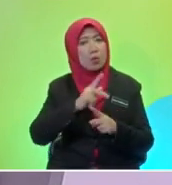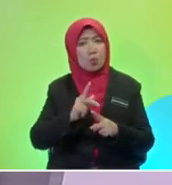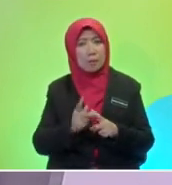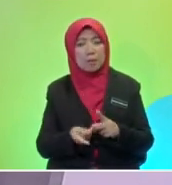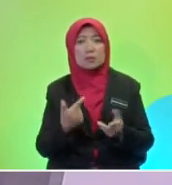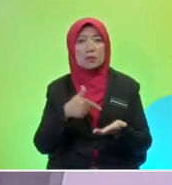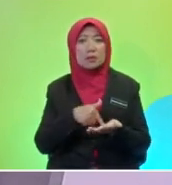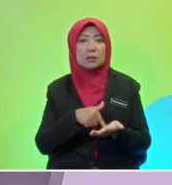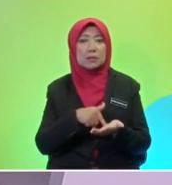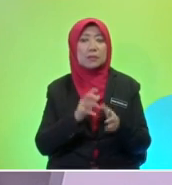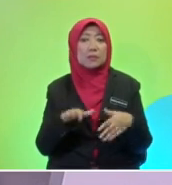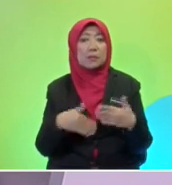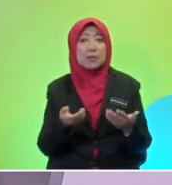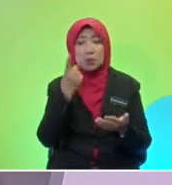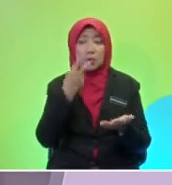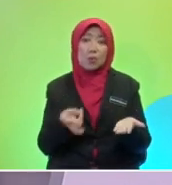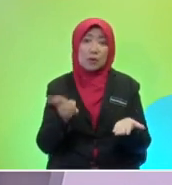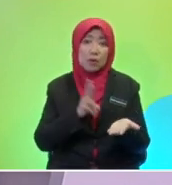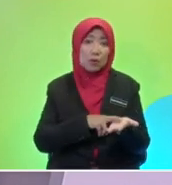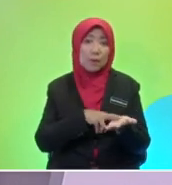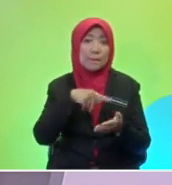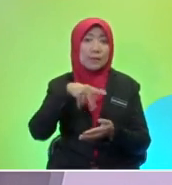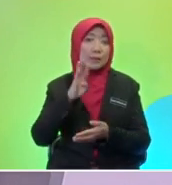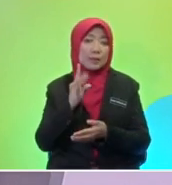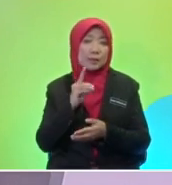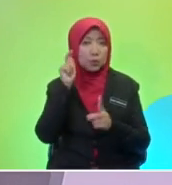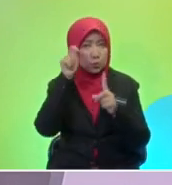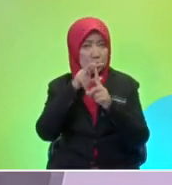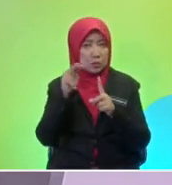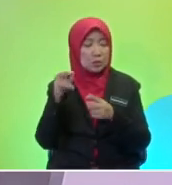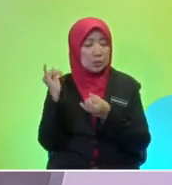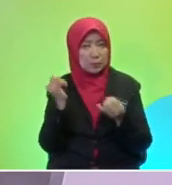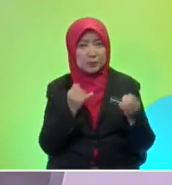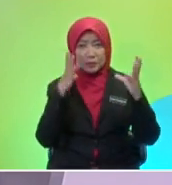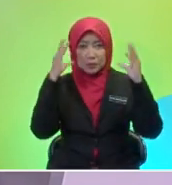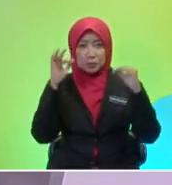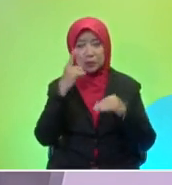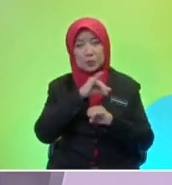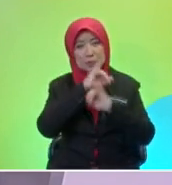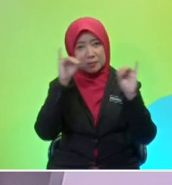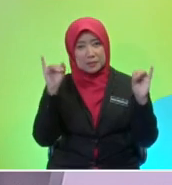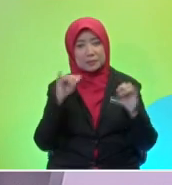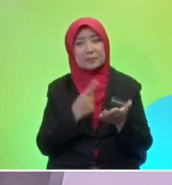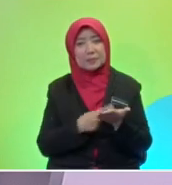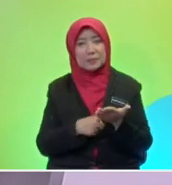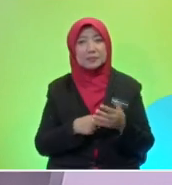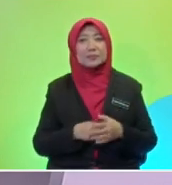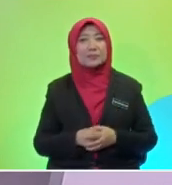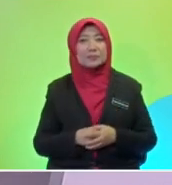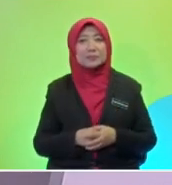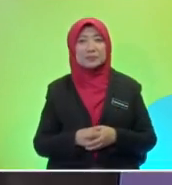cara perekonomi dan untuk tujuan itu saya ingin menjemput untuk teruskan perbincangan hari ini